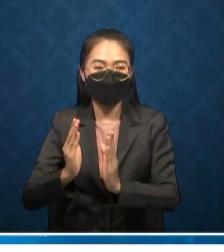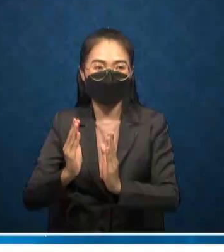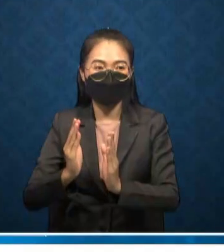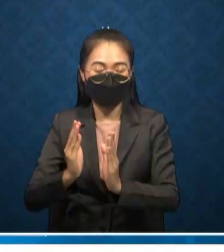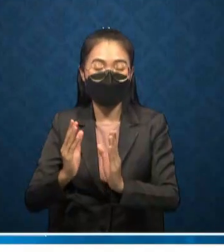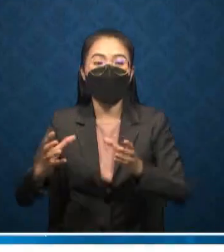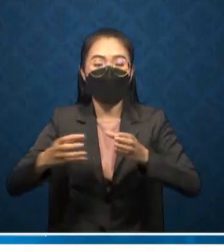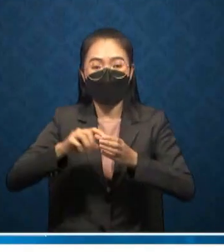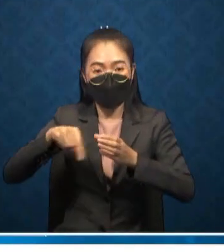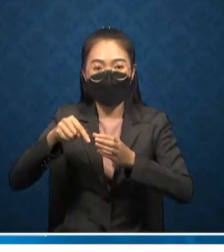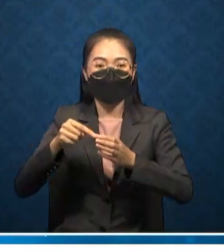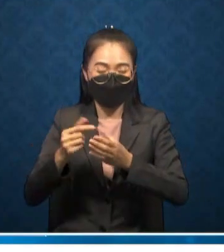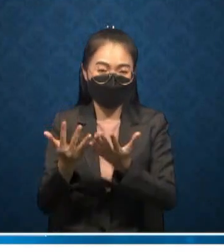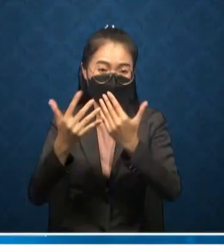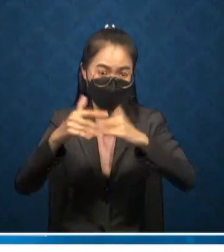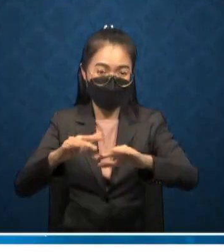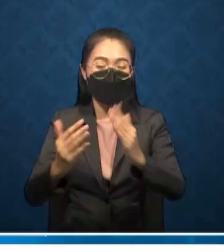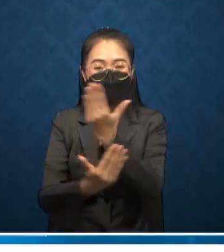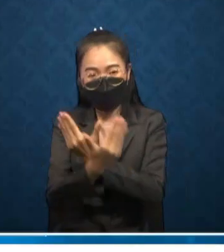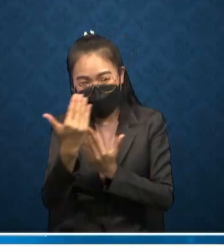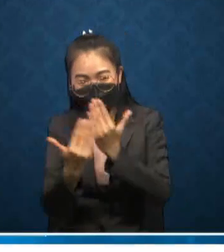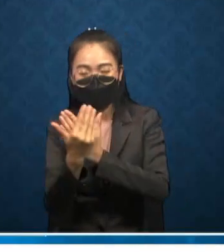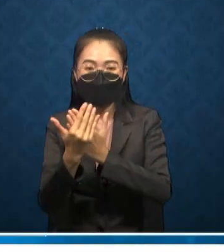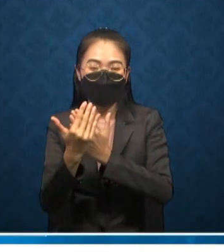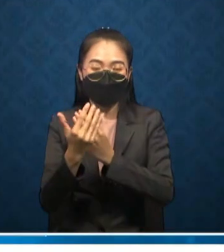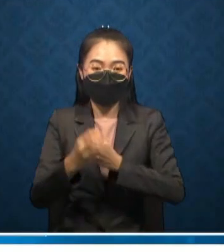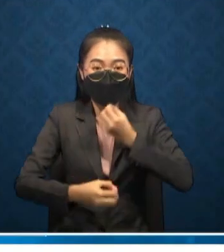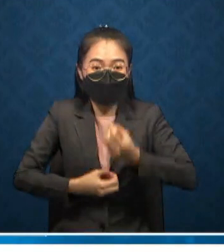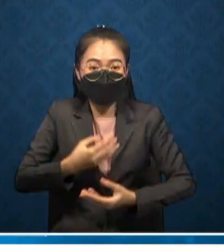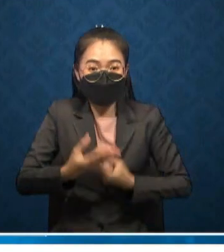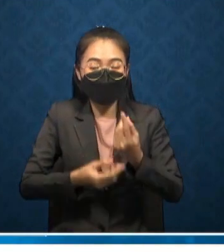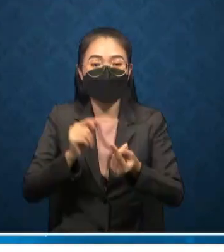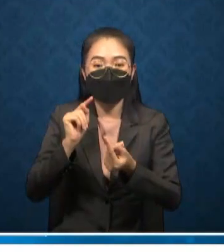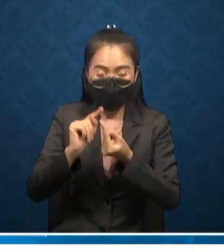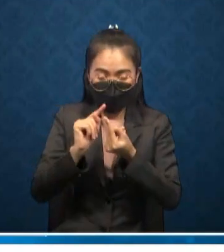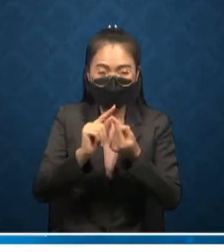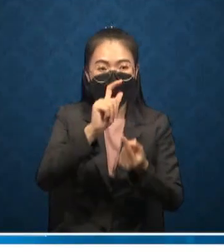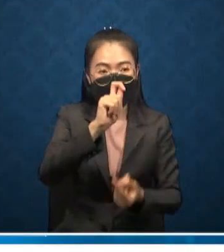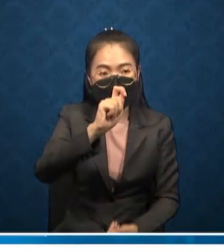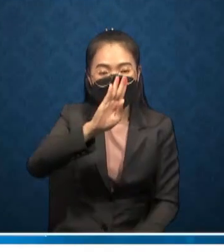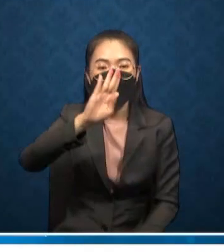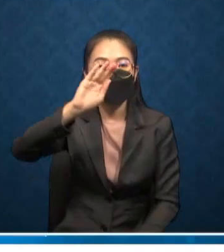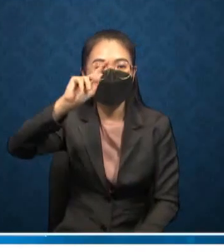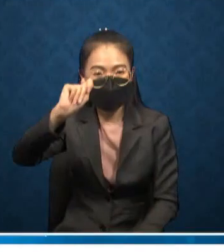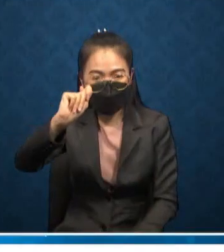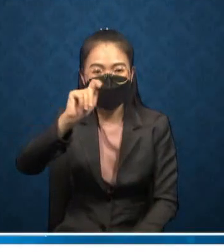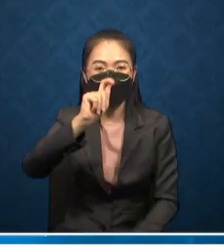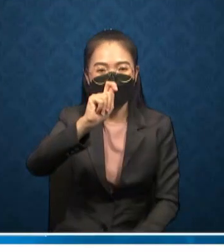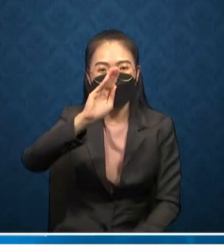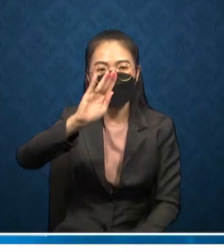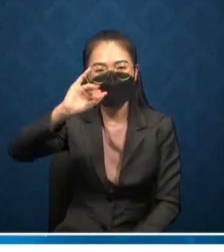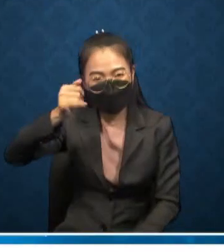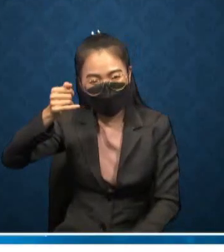ร่วมคิดนะร่วมคิดร่วมคุยร่วมแสดงความคิดเห็นก็จะมีทั้งองค์กรปกครองส่วนท้องถิ่นวัฒนธรรม